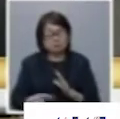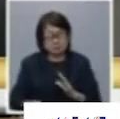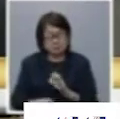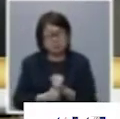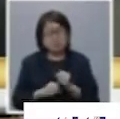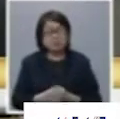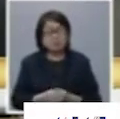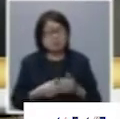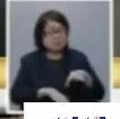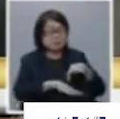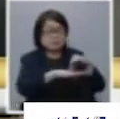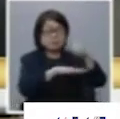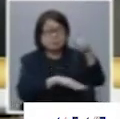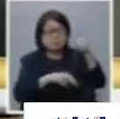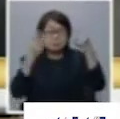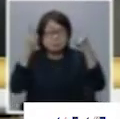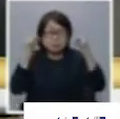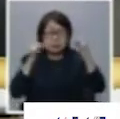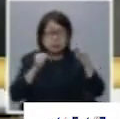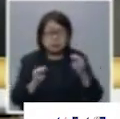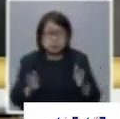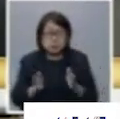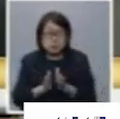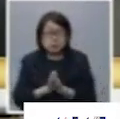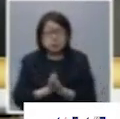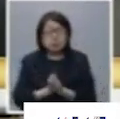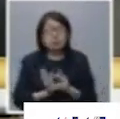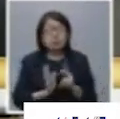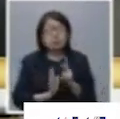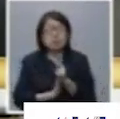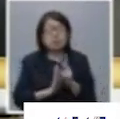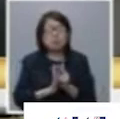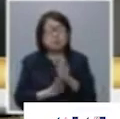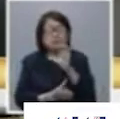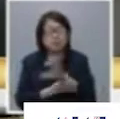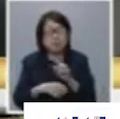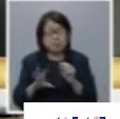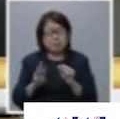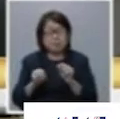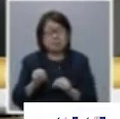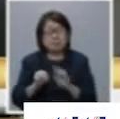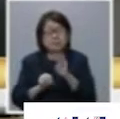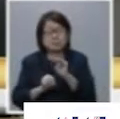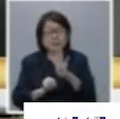เป็นนายกรัฐมนตรีพร้อมกับมาตรา44นั้นท่านใช้เงินไปถึง